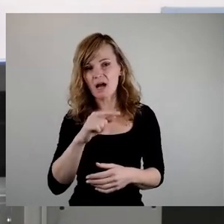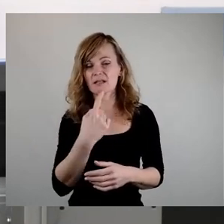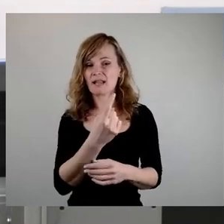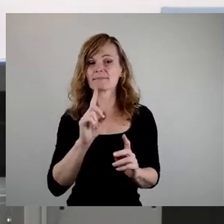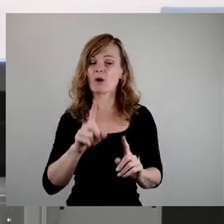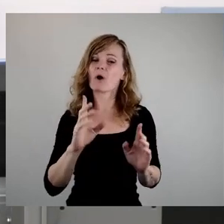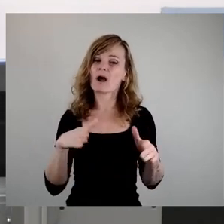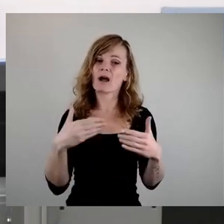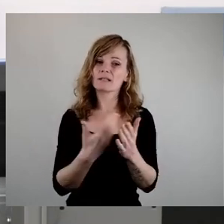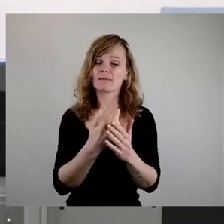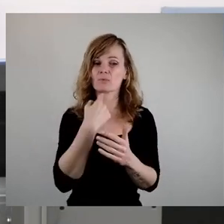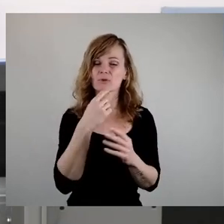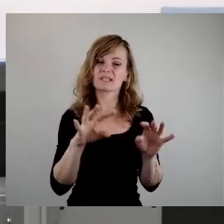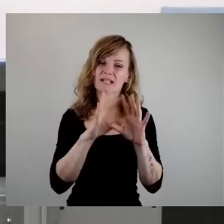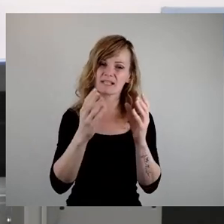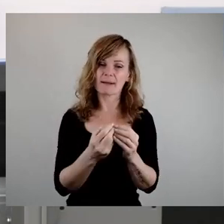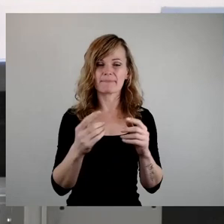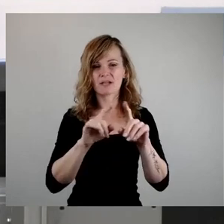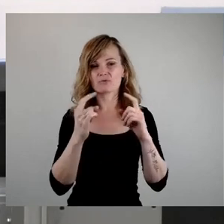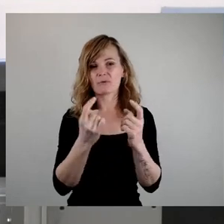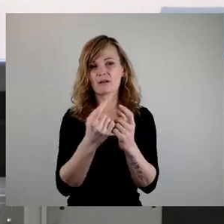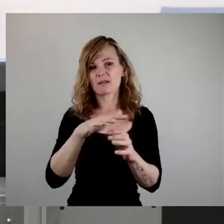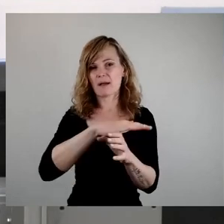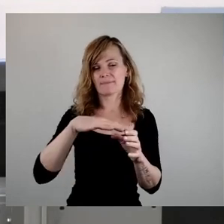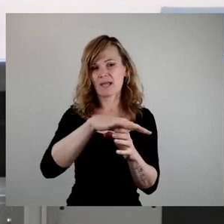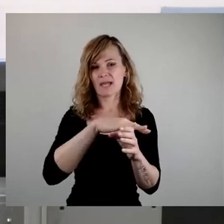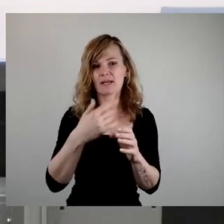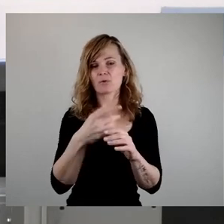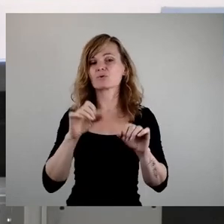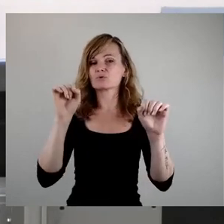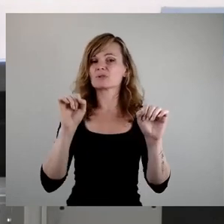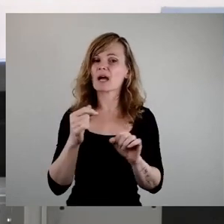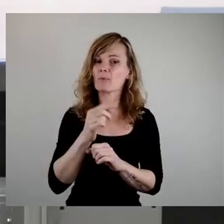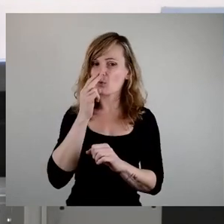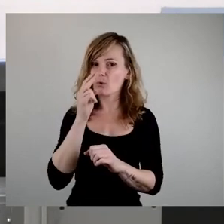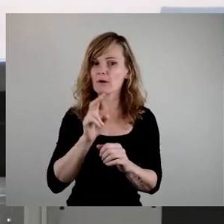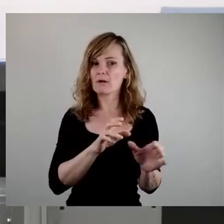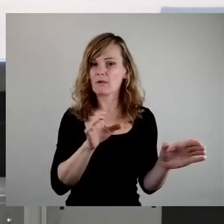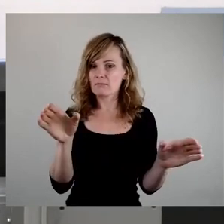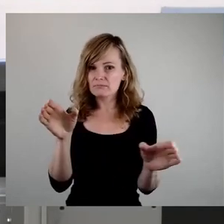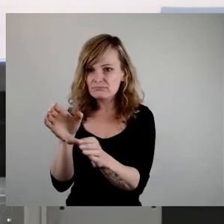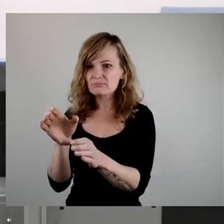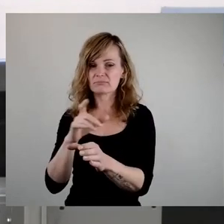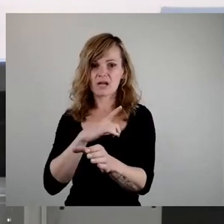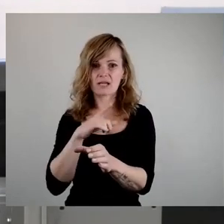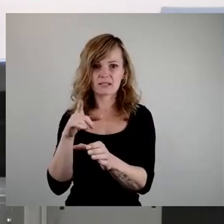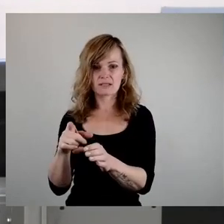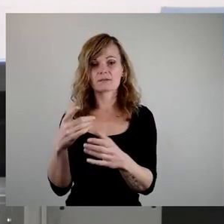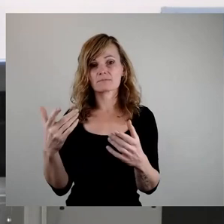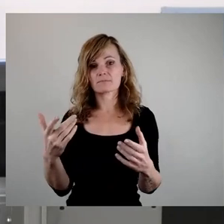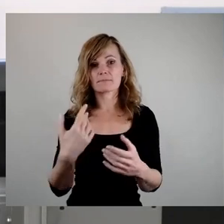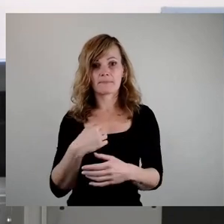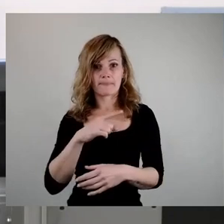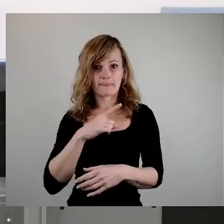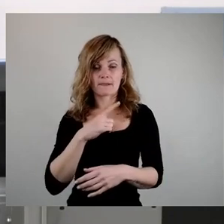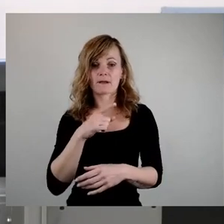nochmal dann ihre gesamte Sparte dann Abteilung bei Dynamo sozusagen mit angesiedelt hätte. Da wäre die Spinnung bis zur